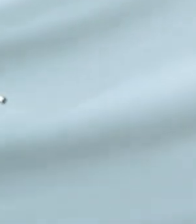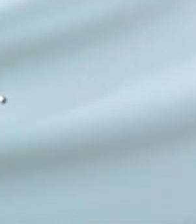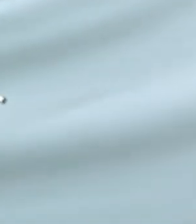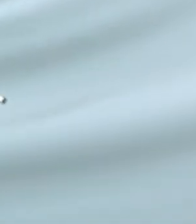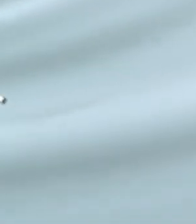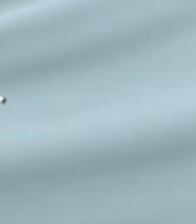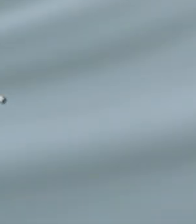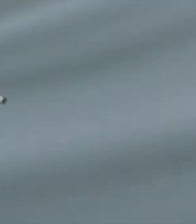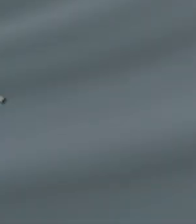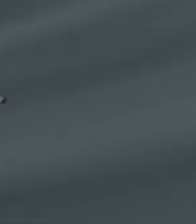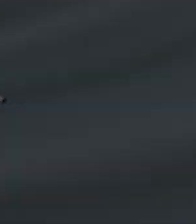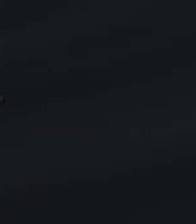으